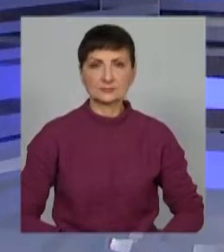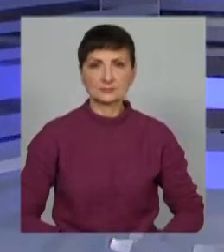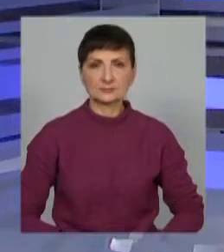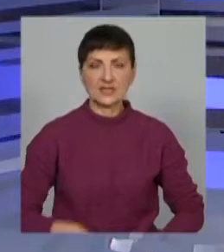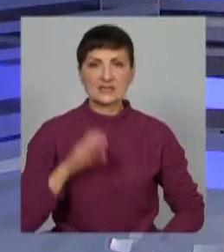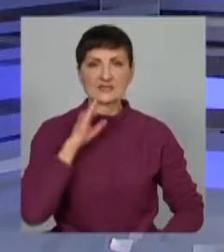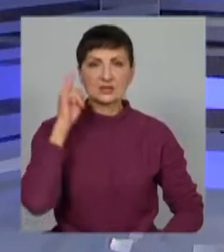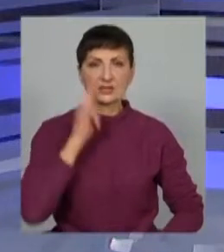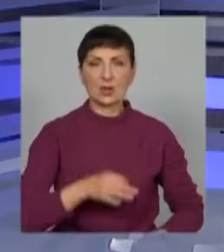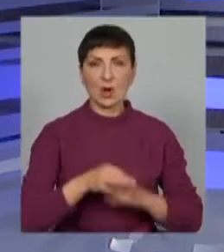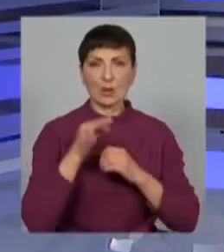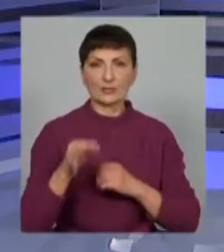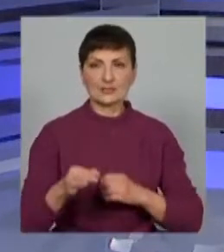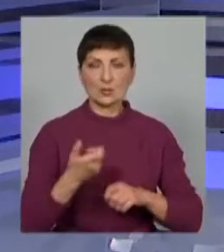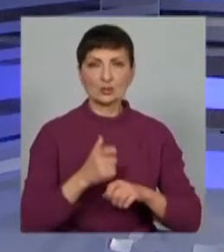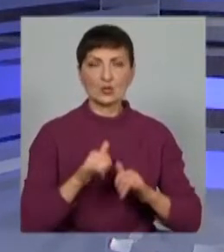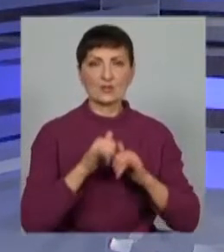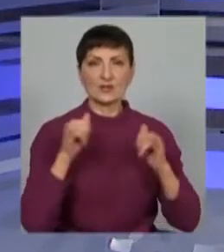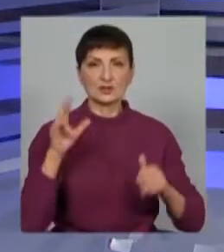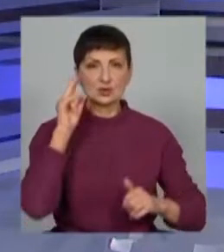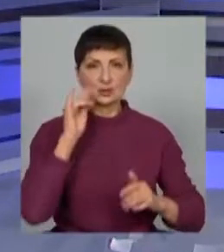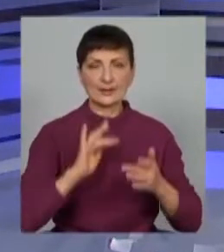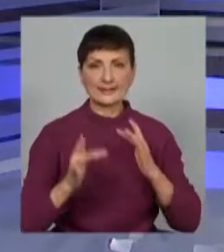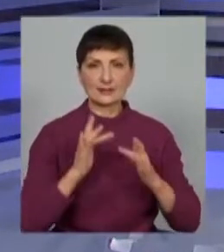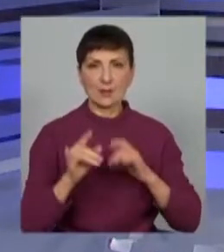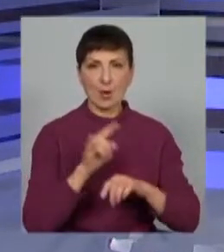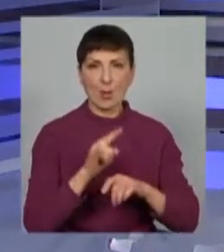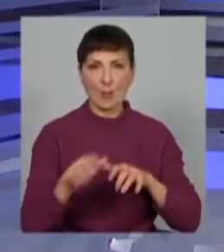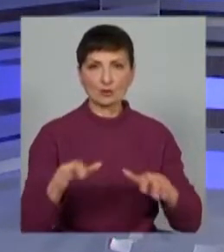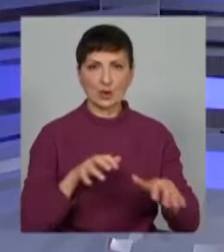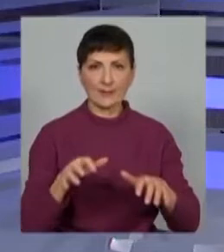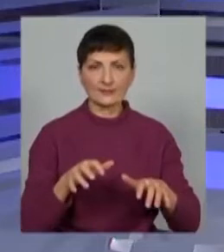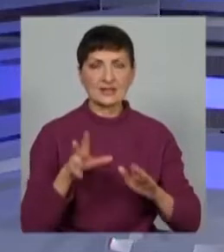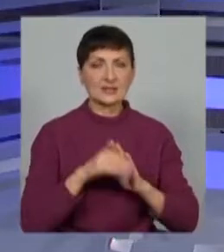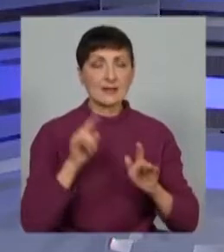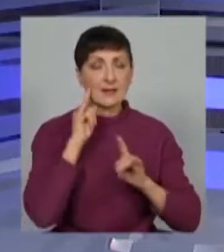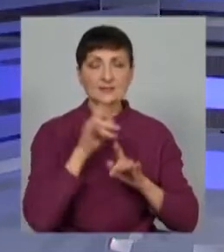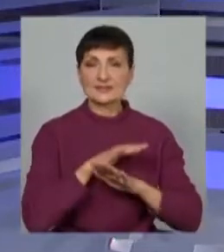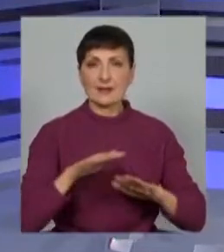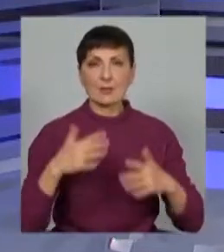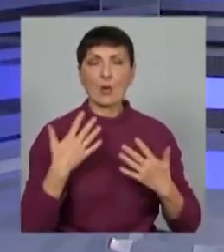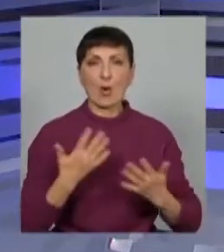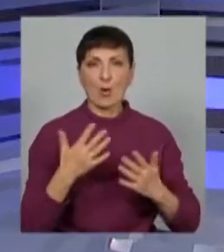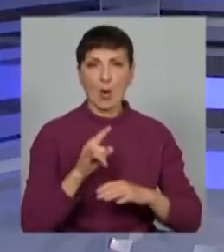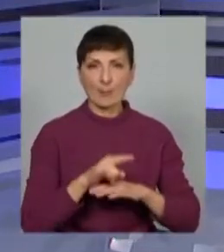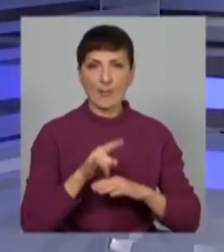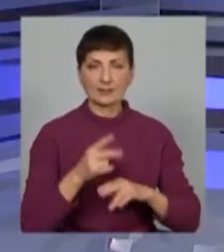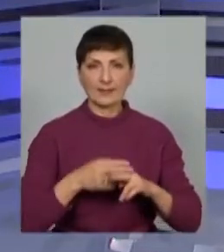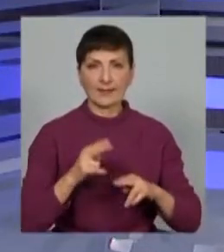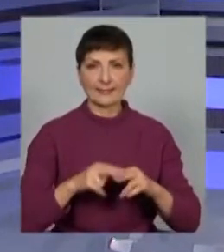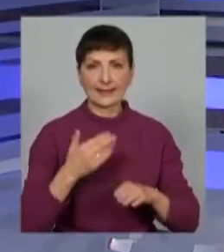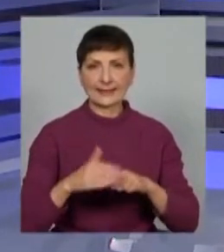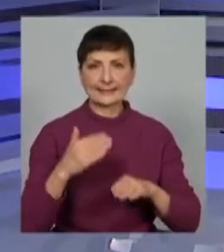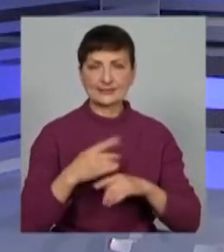в северо-казахстанской области резко возросло число интернет-мошенничества среди самых распространенных видов афер онлайн